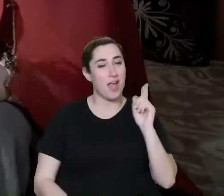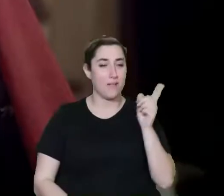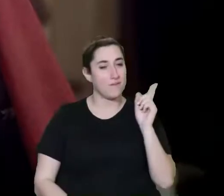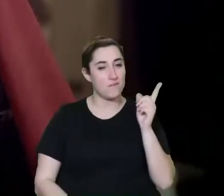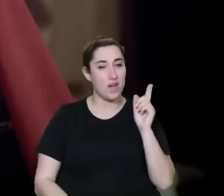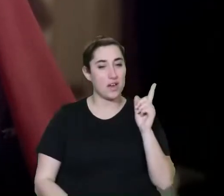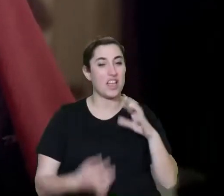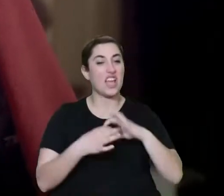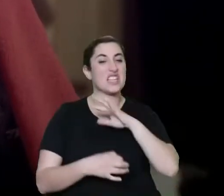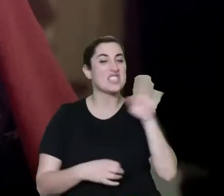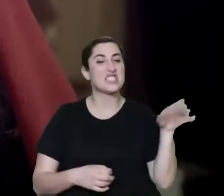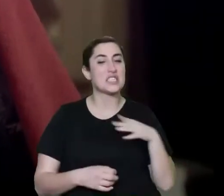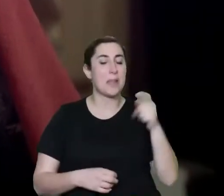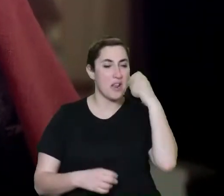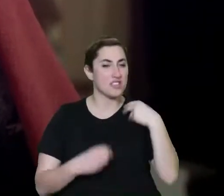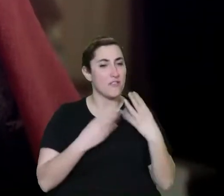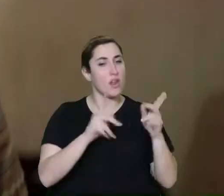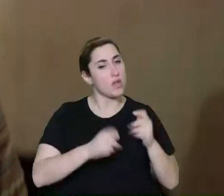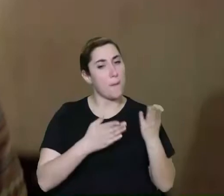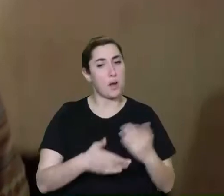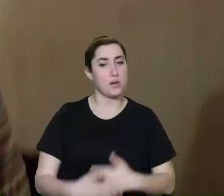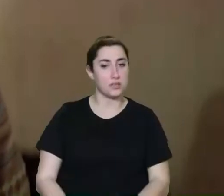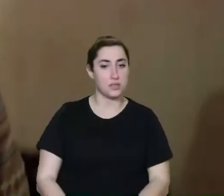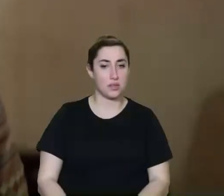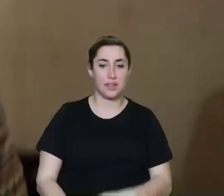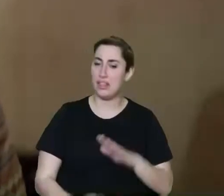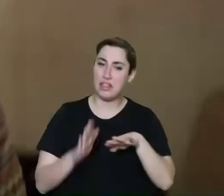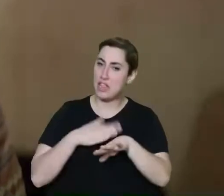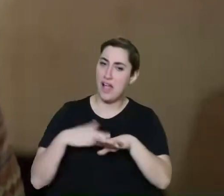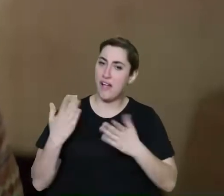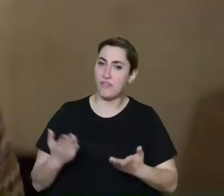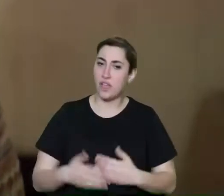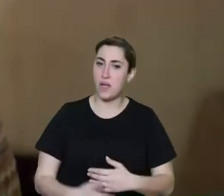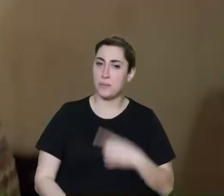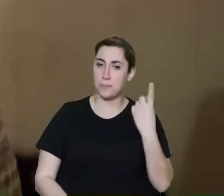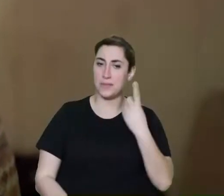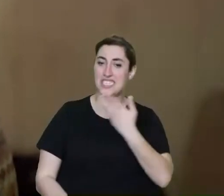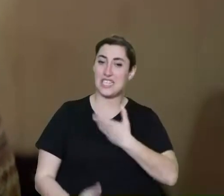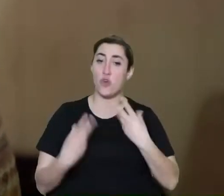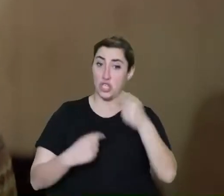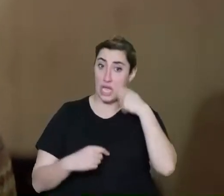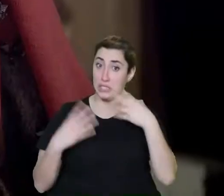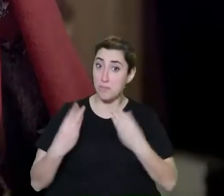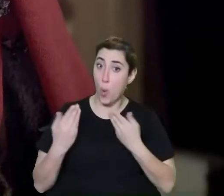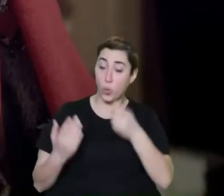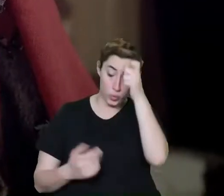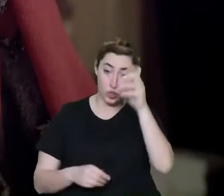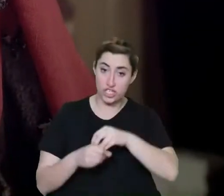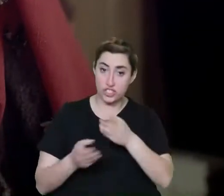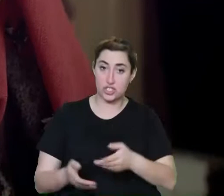ya, insana el alemi rüsva edersin. Nedenmiş o? Birisini sevince rezil mi olunur